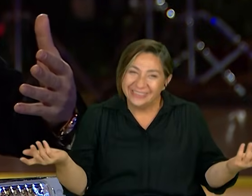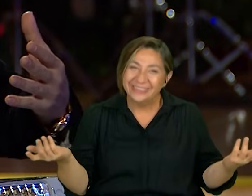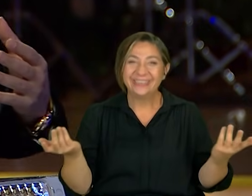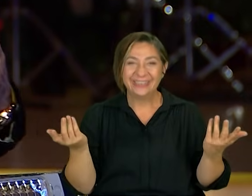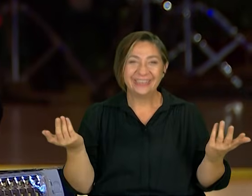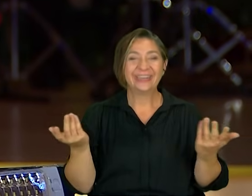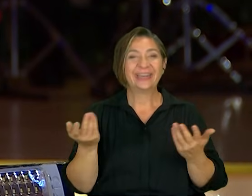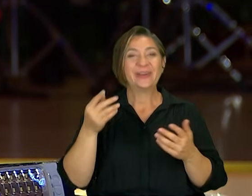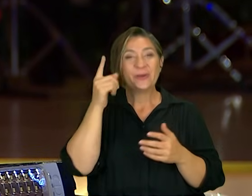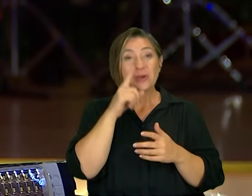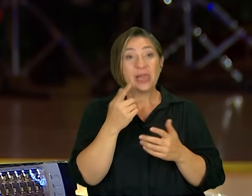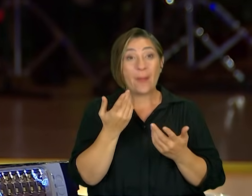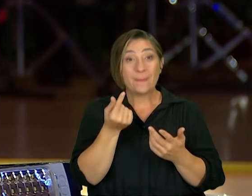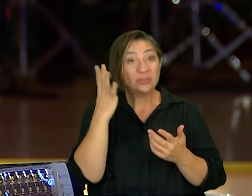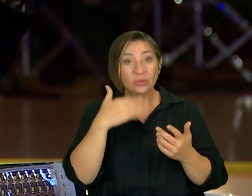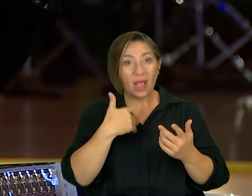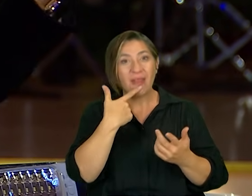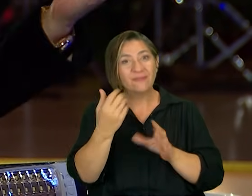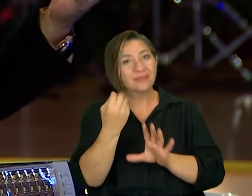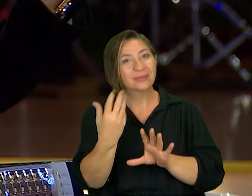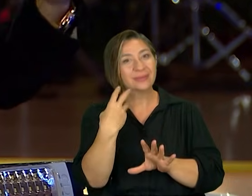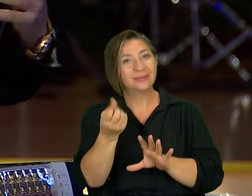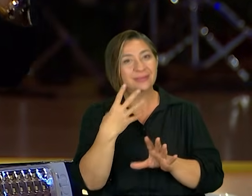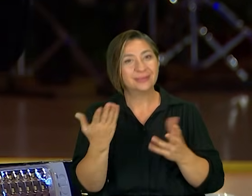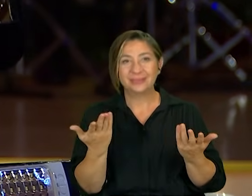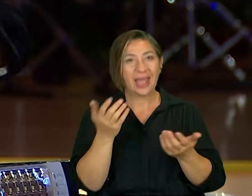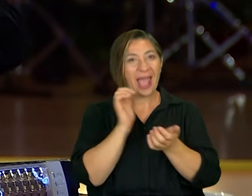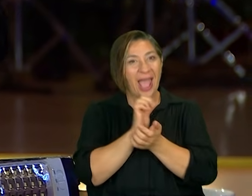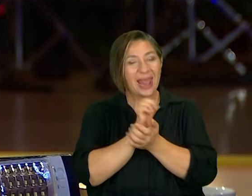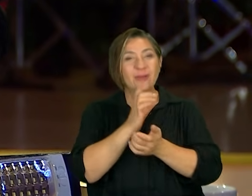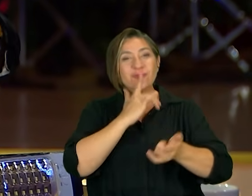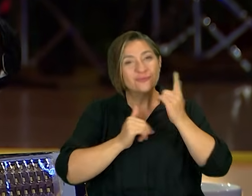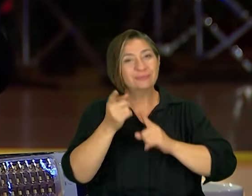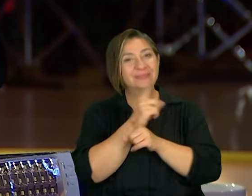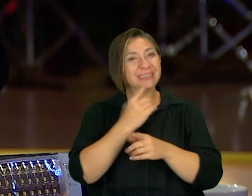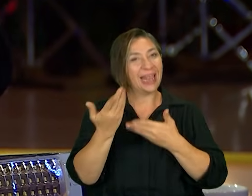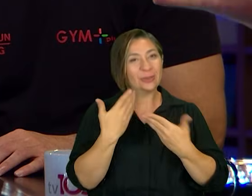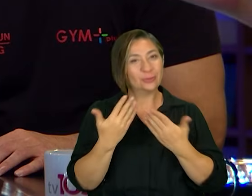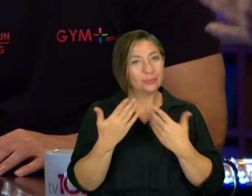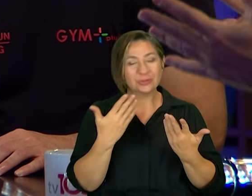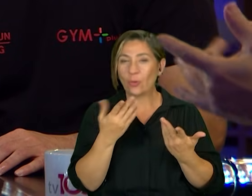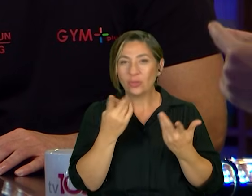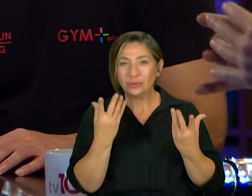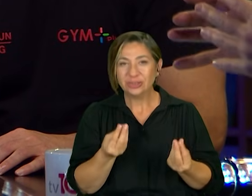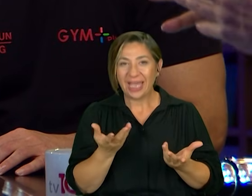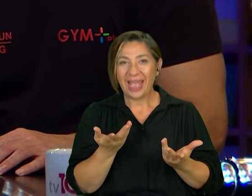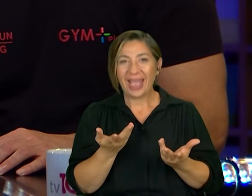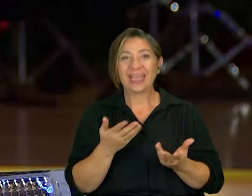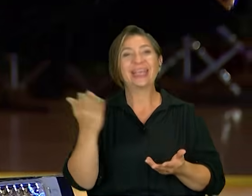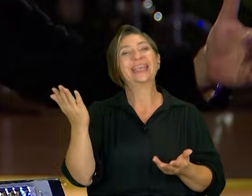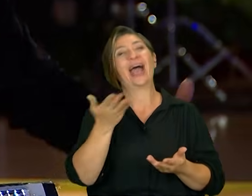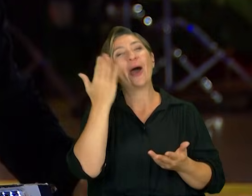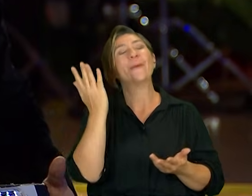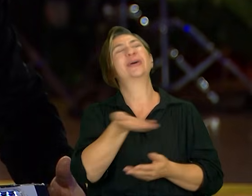dönüşüyoruz. Ama diyorum biraz önce hani ailesel şeyler anlatıyorduk birbirimize falan. Onlar ne olacak filan.